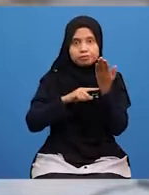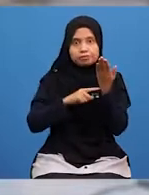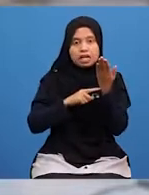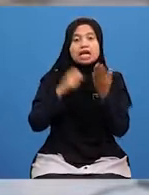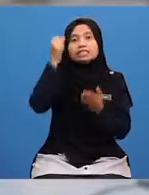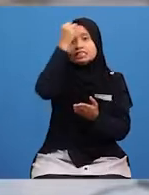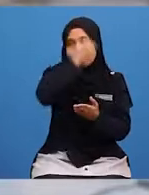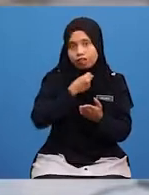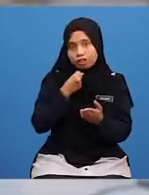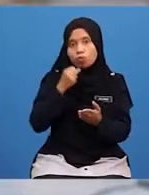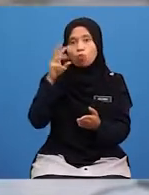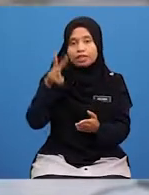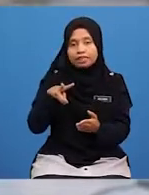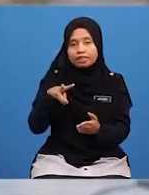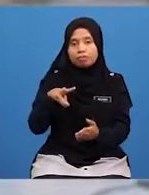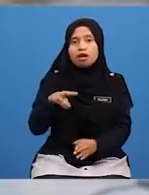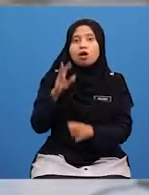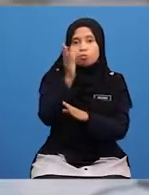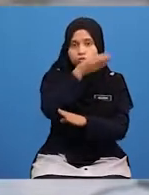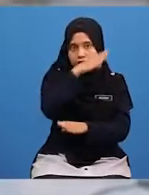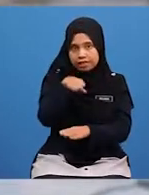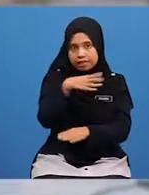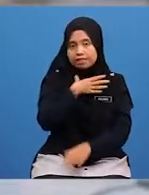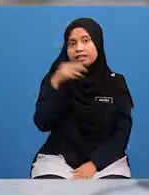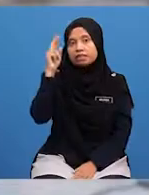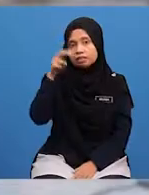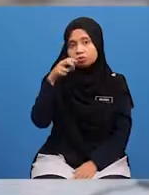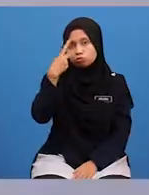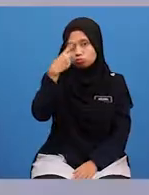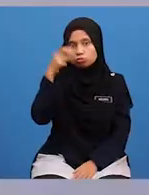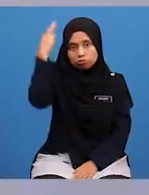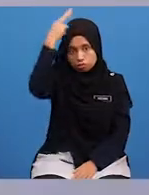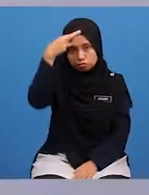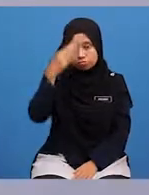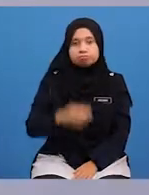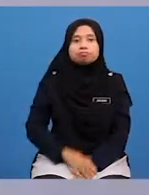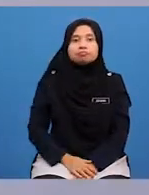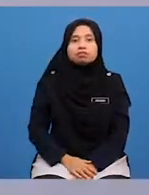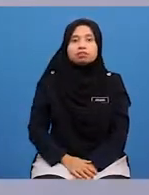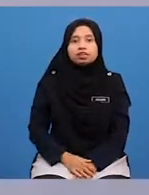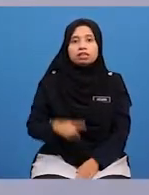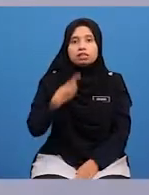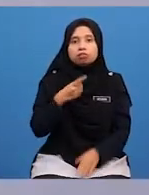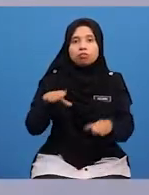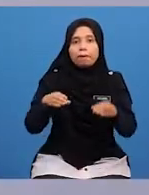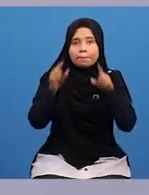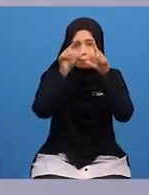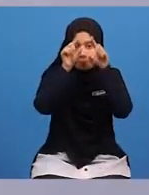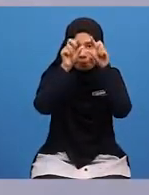sifat wajib, sifat mustahil dan sifat harus bagi Rasul. Mari kita lengkapkan peta pemikiran